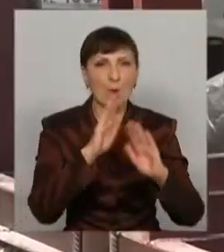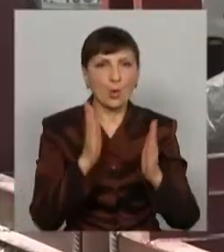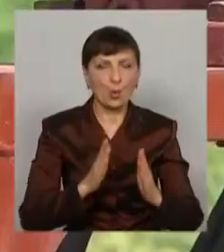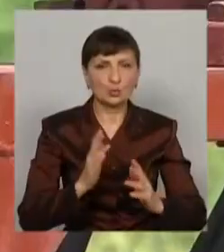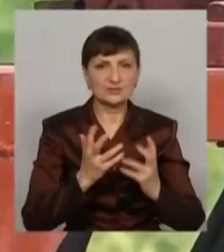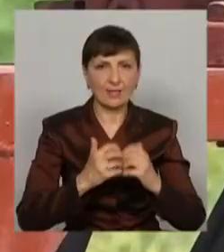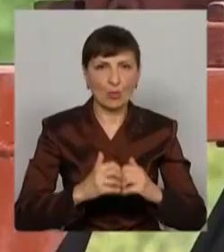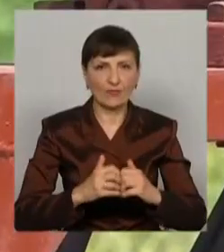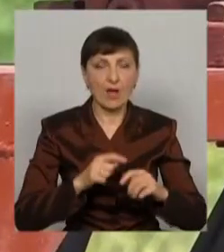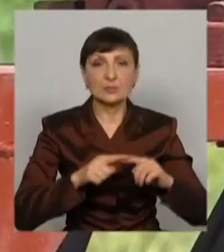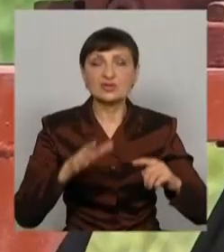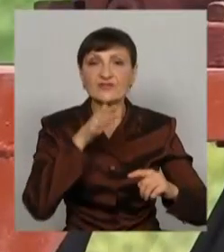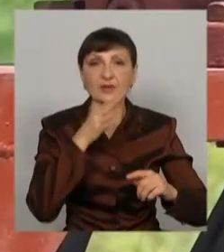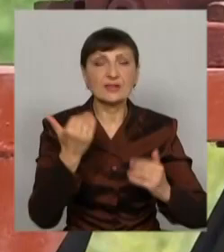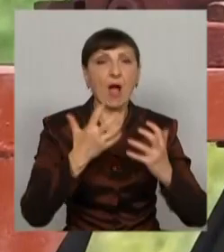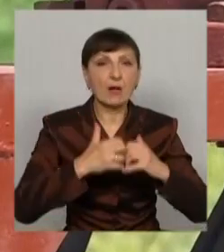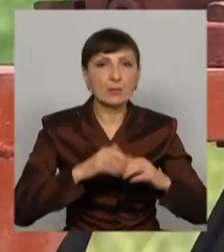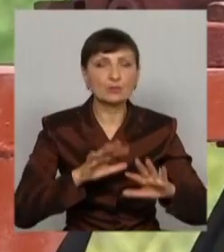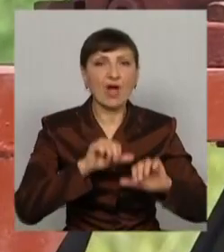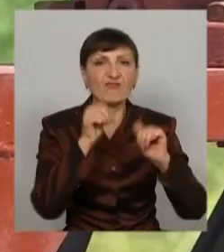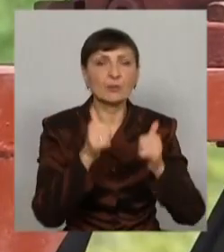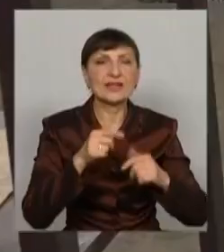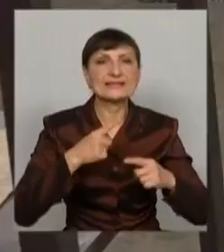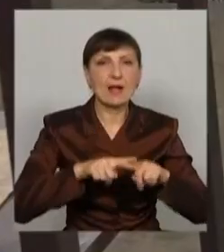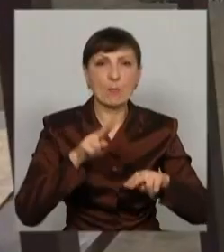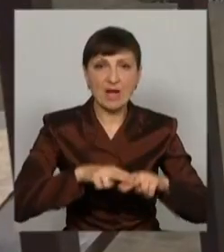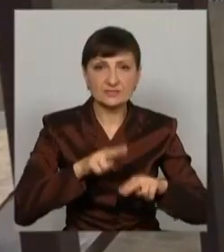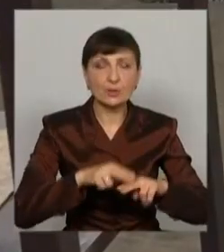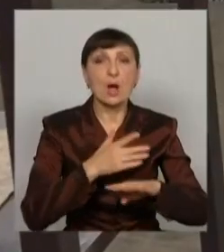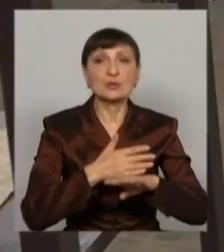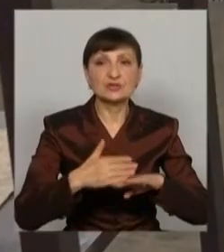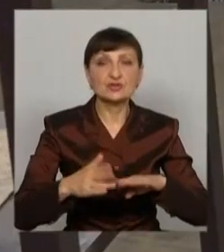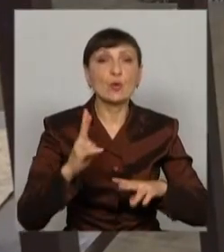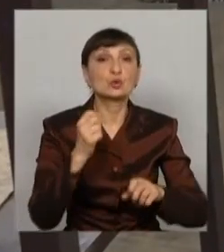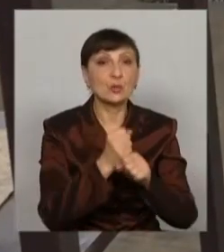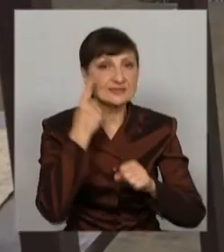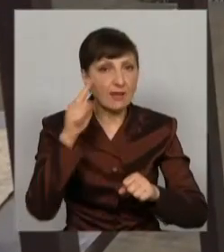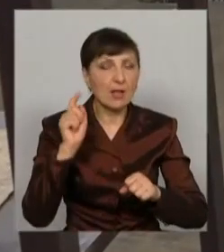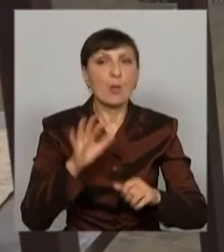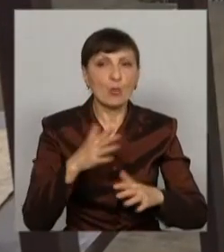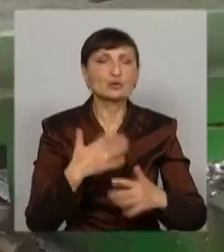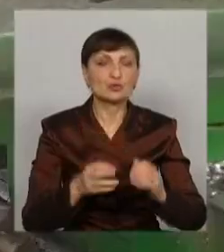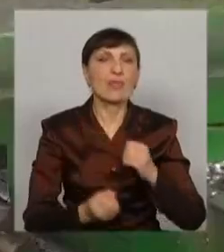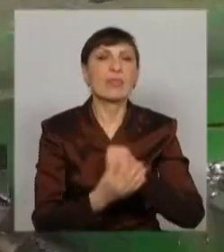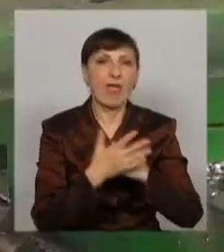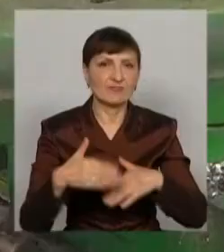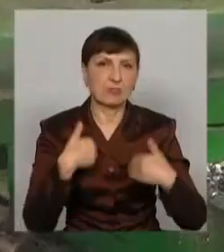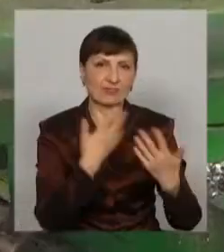В ближайшее время для агрегата будет оформлен техпаспорт, после чего разработчики смогут выйти и на нефтяной рынок.